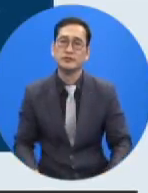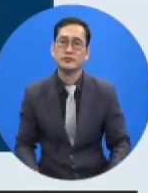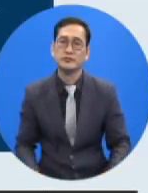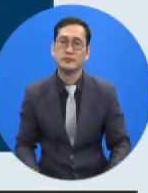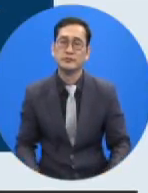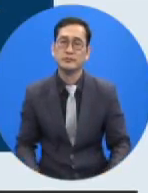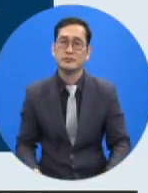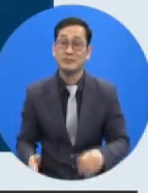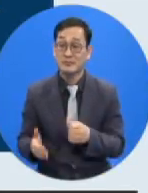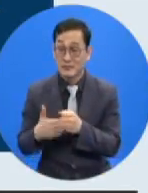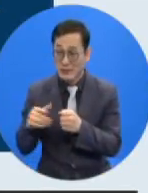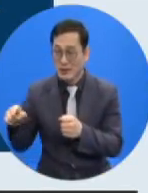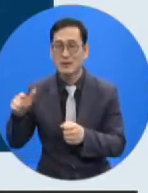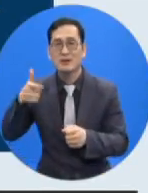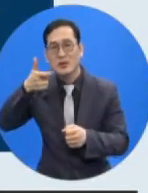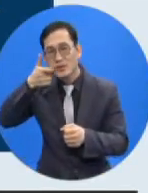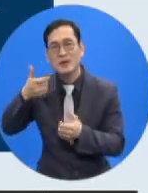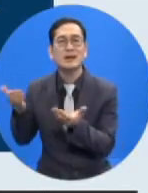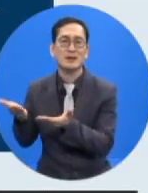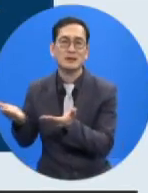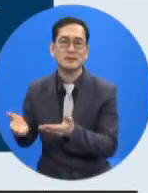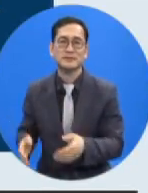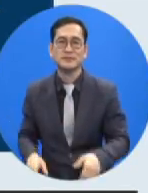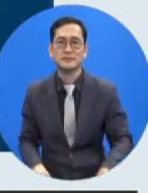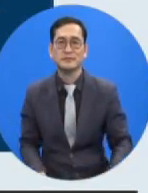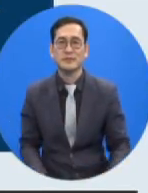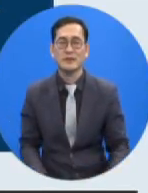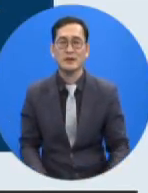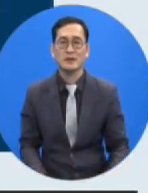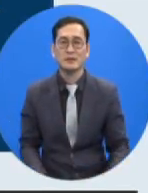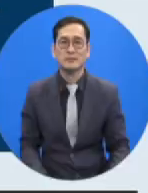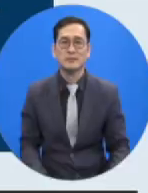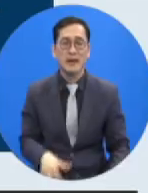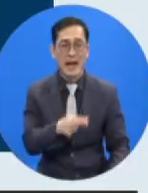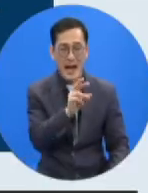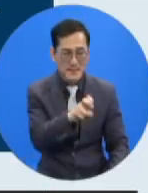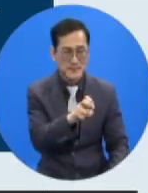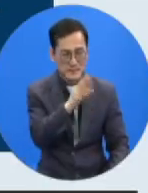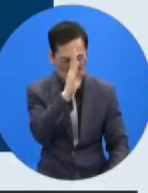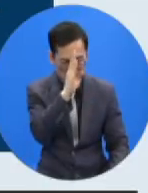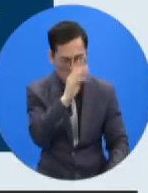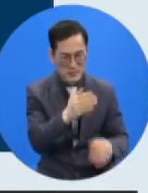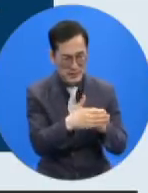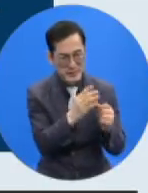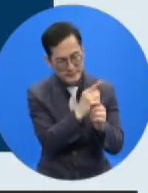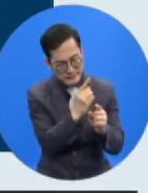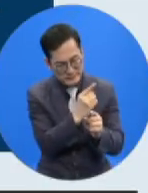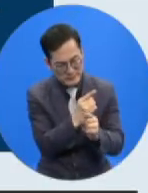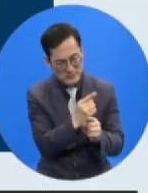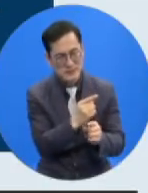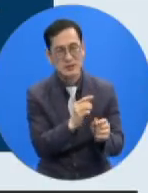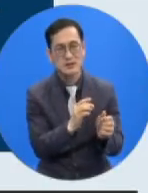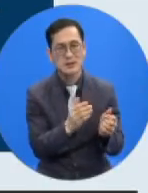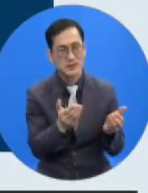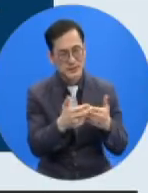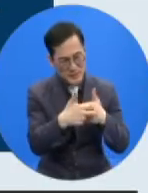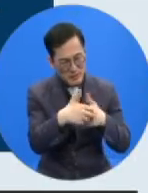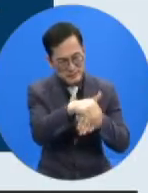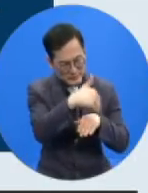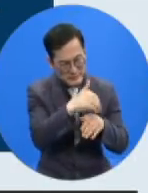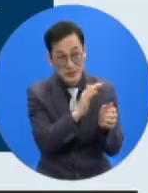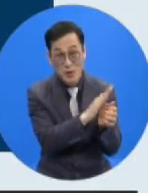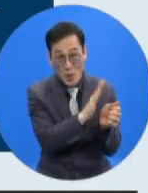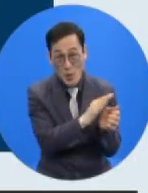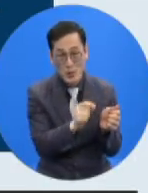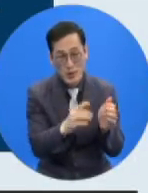구로콜센터에서 일을 시작한 거예요. 남편 암투병 수발을 하고 또 집안의 가장 역할을 동시에 해왔던